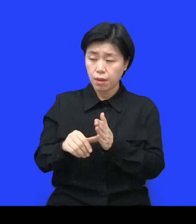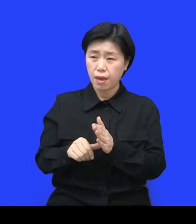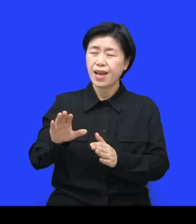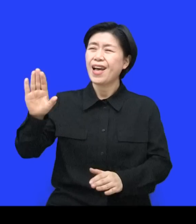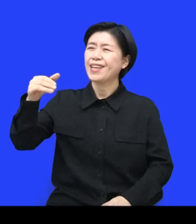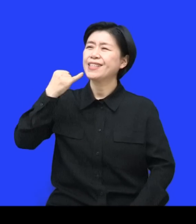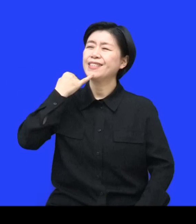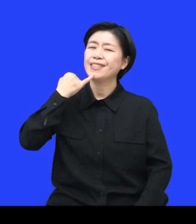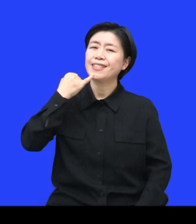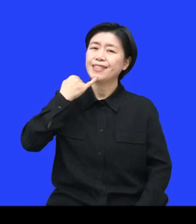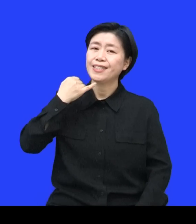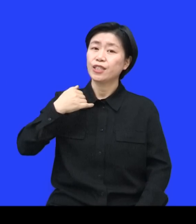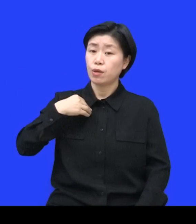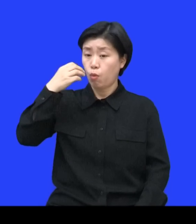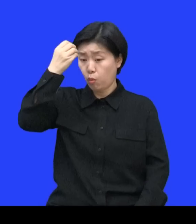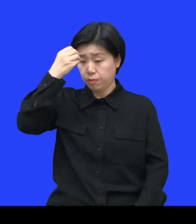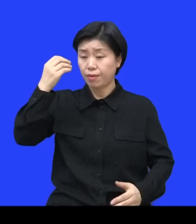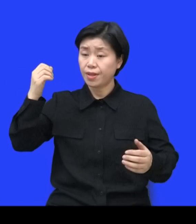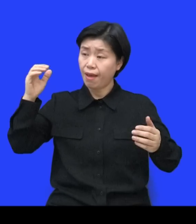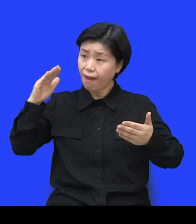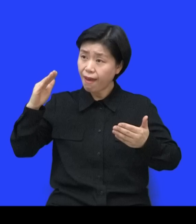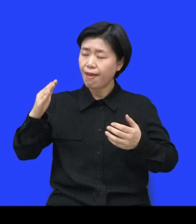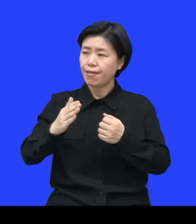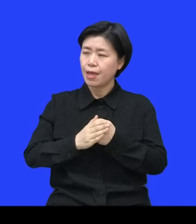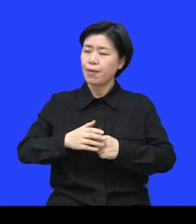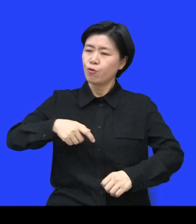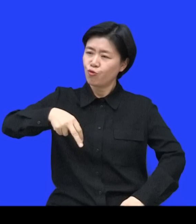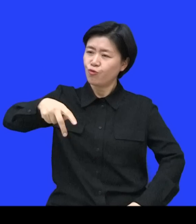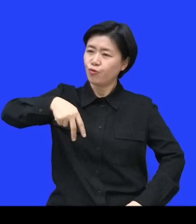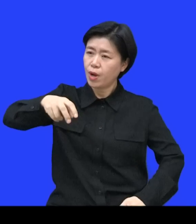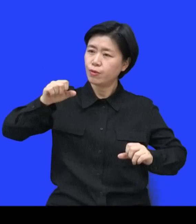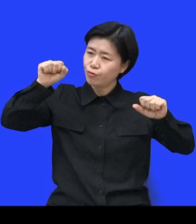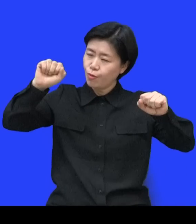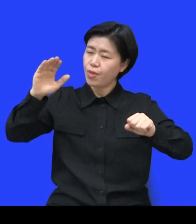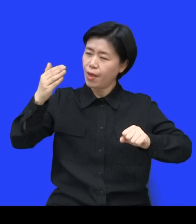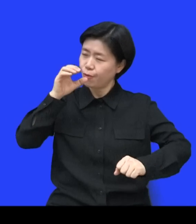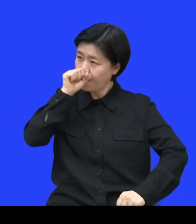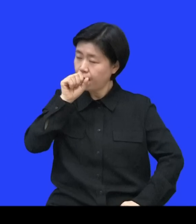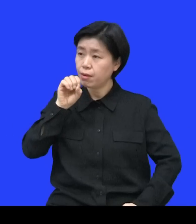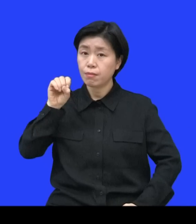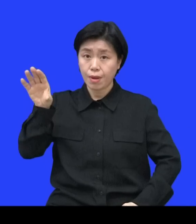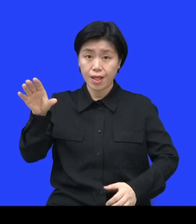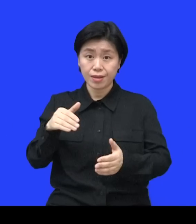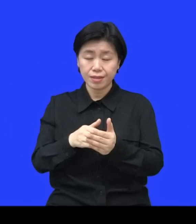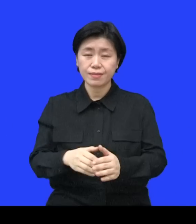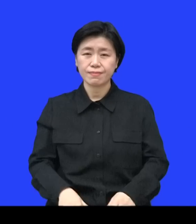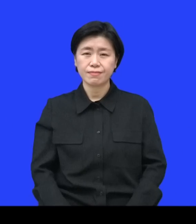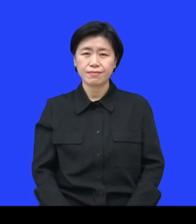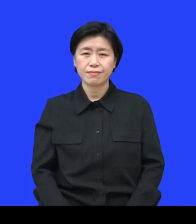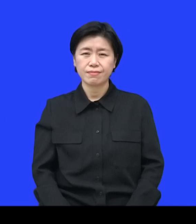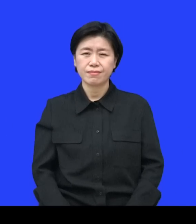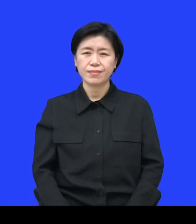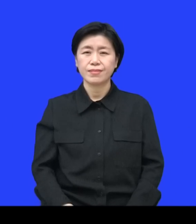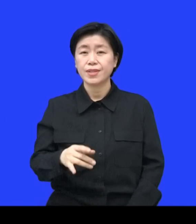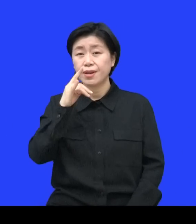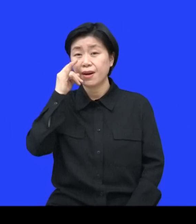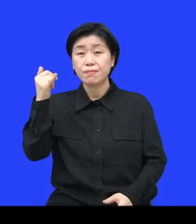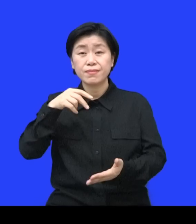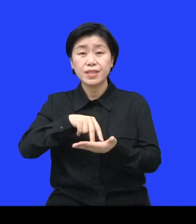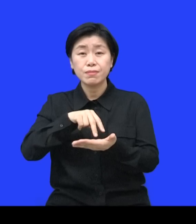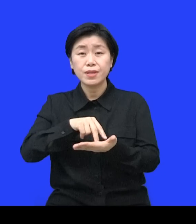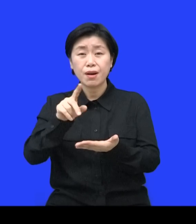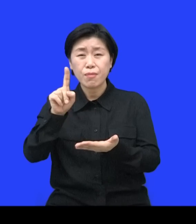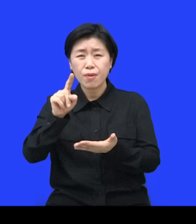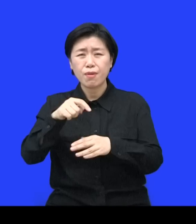그래서 그때부터 자전거를 타고 계속해서 통학을 하는데 어머님이 지금도 이제 울면서 기억하시는 옛날 추억이